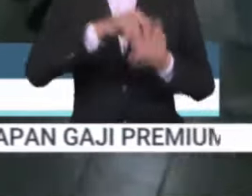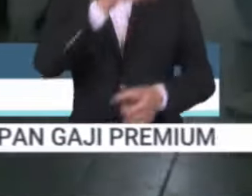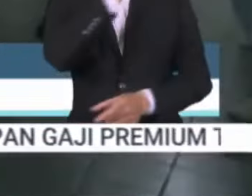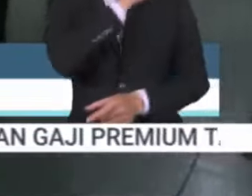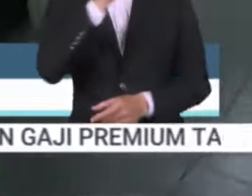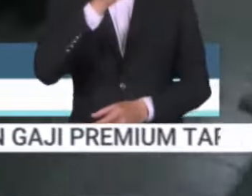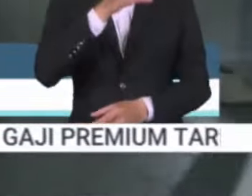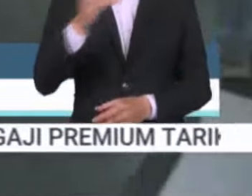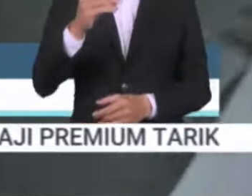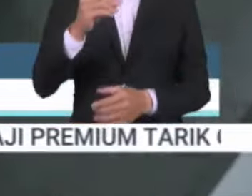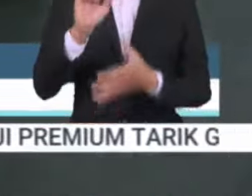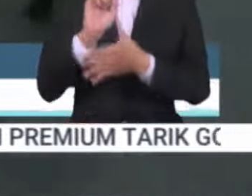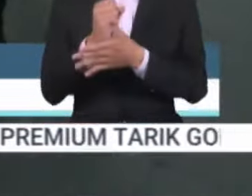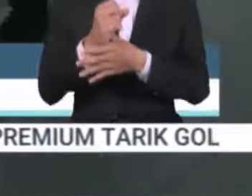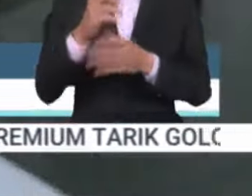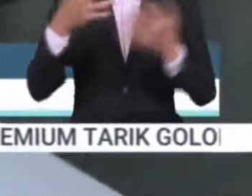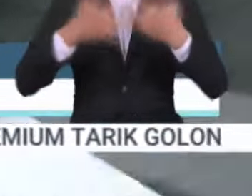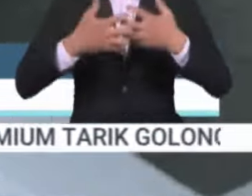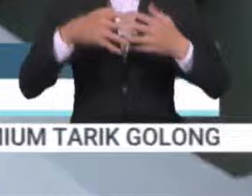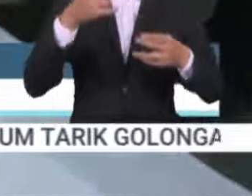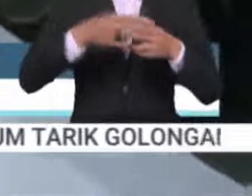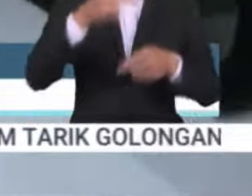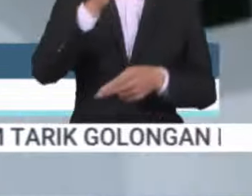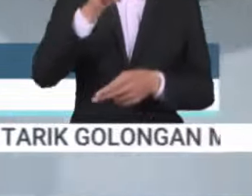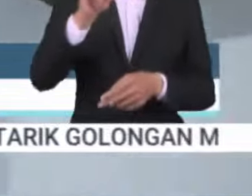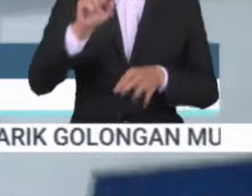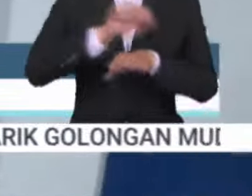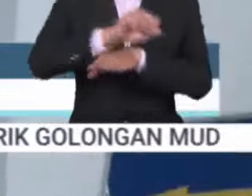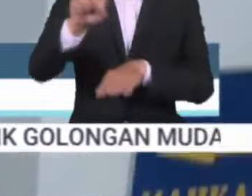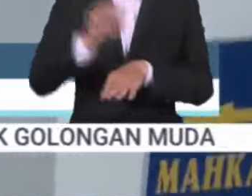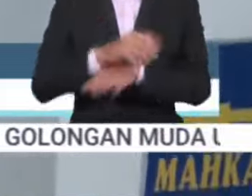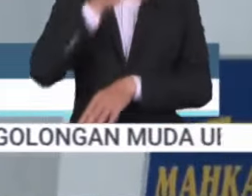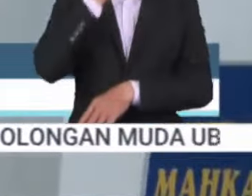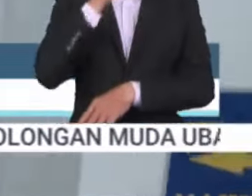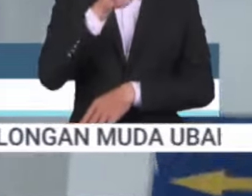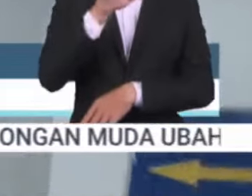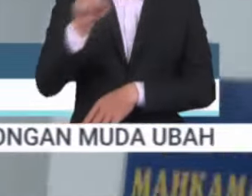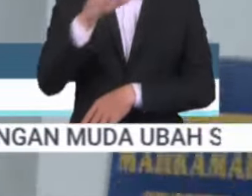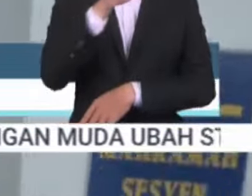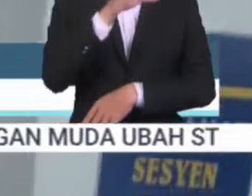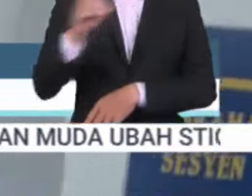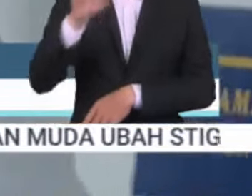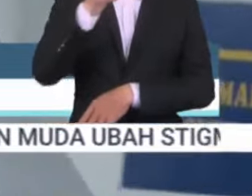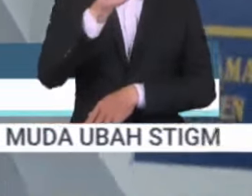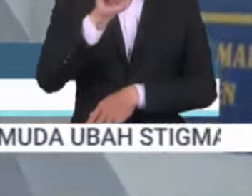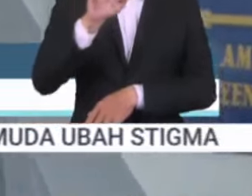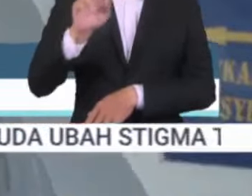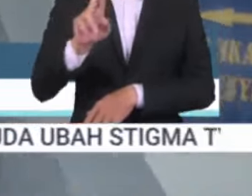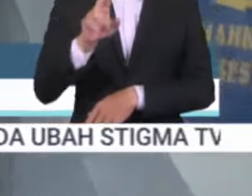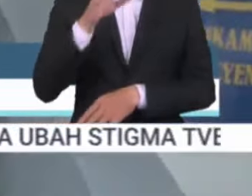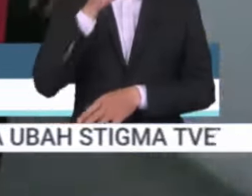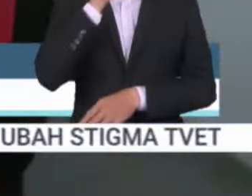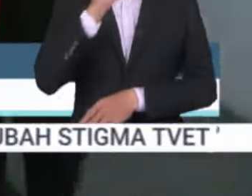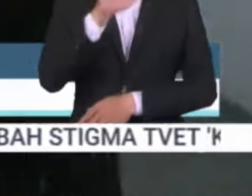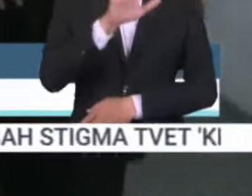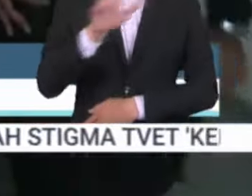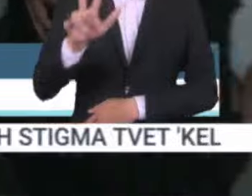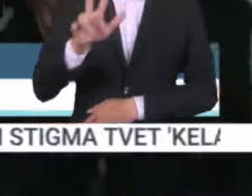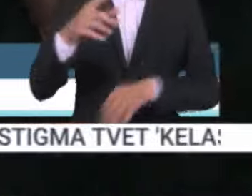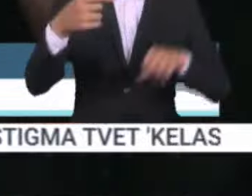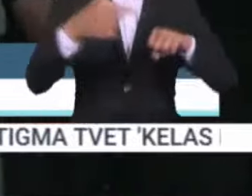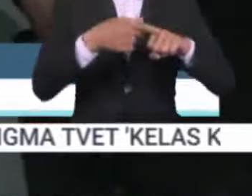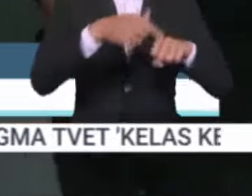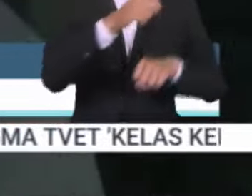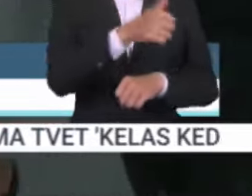pengarah dan pemegang saham sebuah kilang, Tan Eng Yong, warga Singapura berusia 41 tahun dan Lau Kam Wai, 53